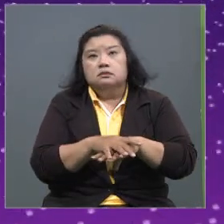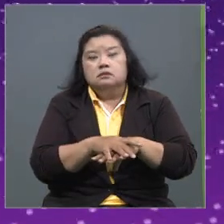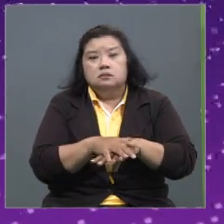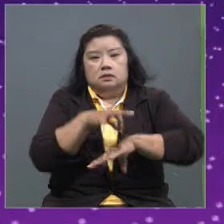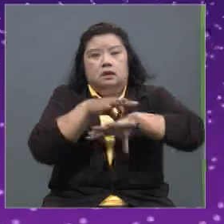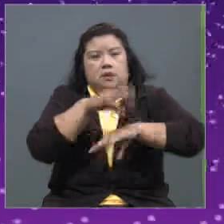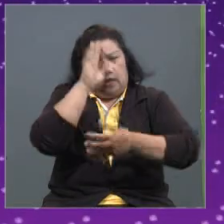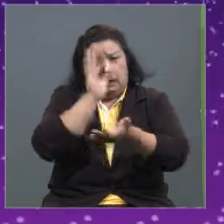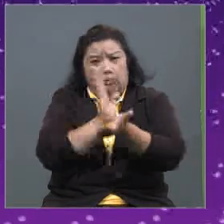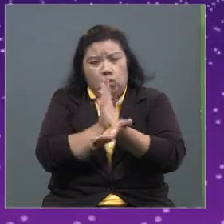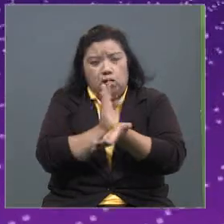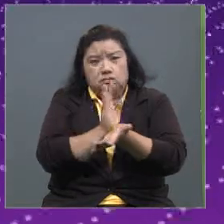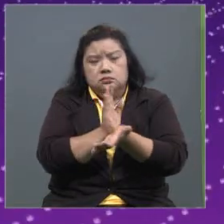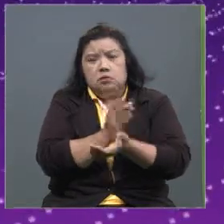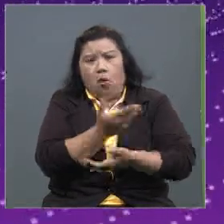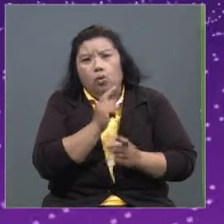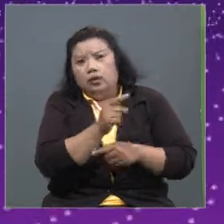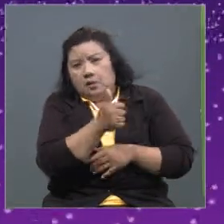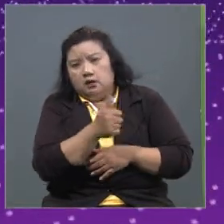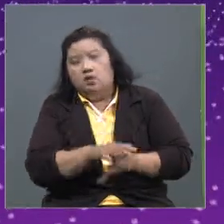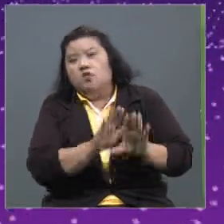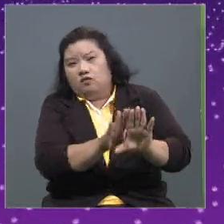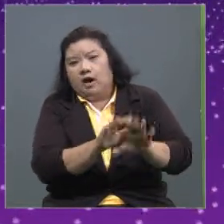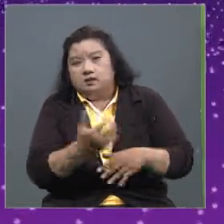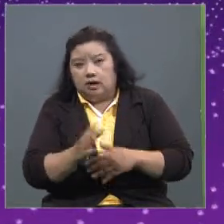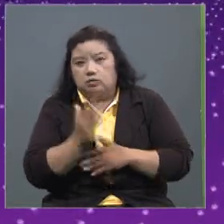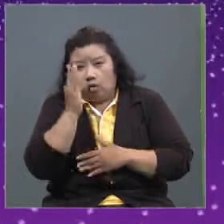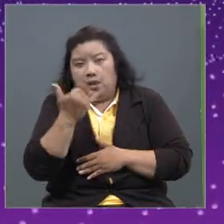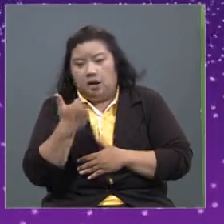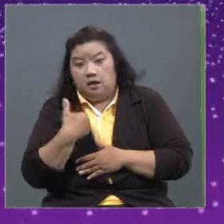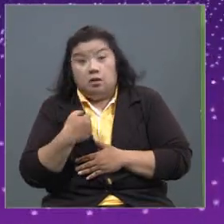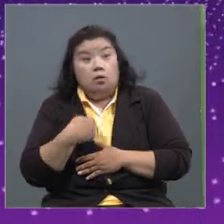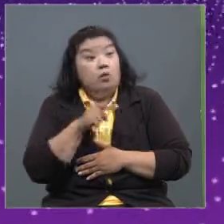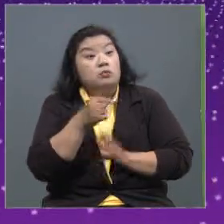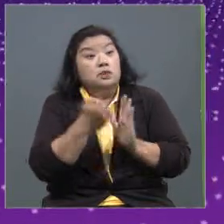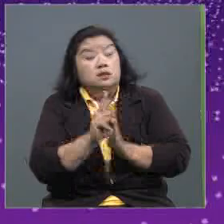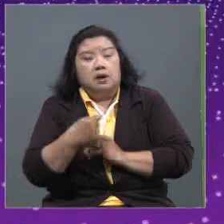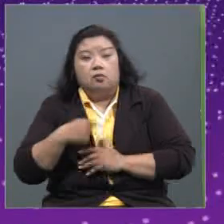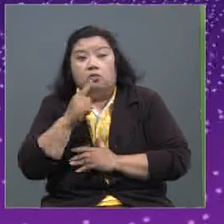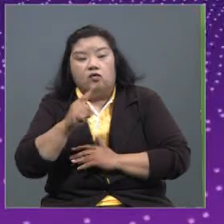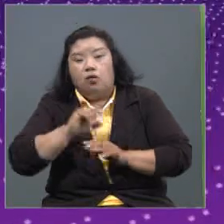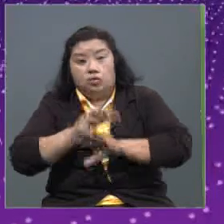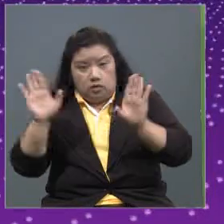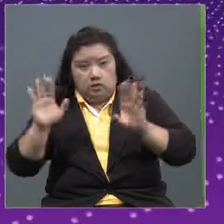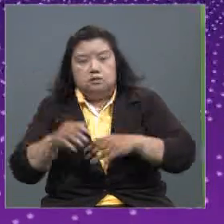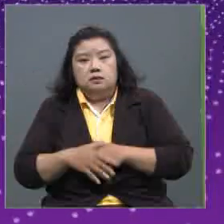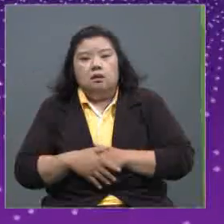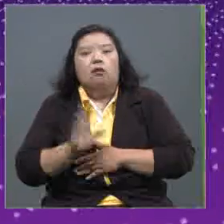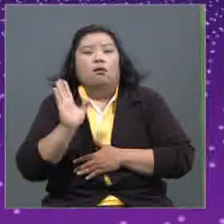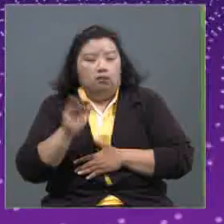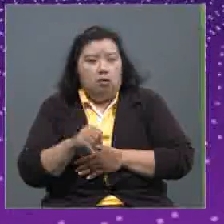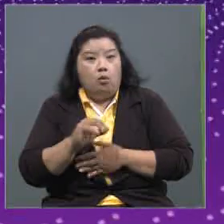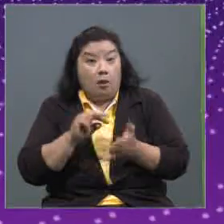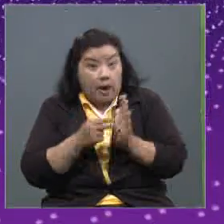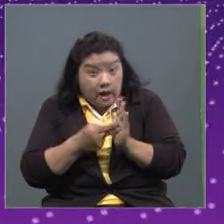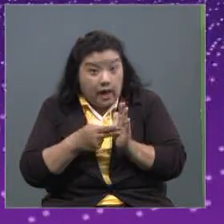ป็นเรื่องของคดีในแวดวงตำรวจนี่แหละแล้วก็เดี๋ยวจะมีการถอนฟ้องคดีให ้อ๋อถ้าหากว่าคุณอัดเนี่ยเป็นตัวกลาง